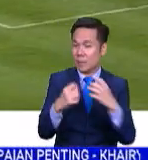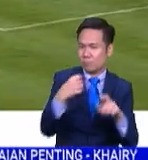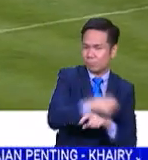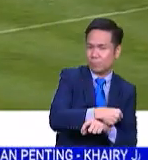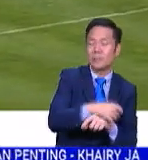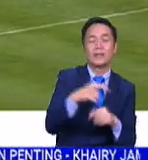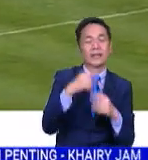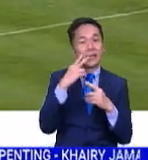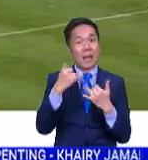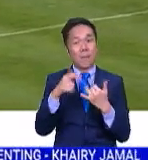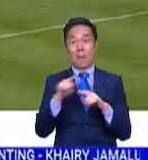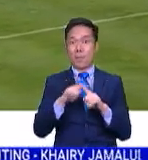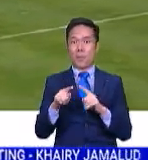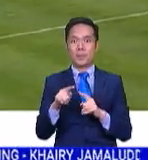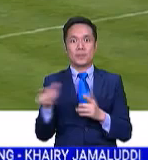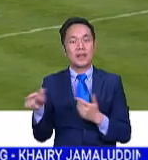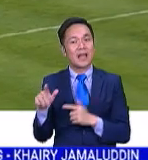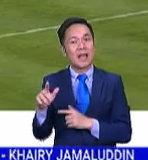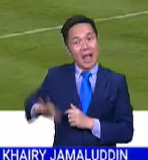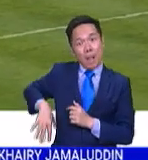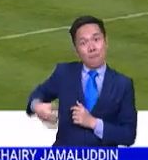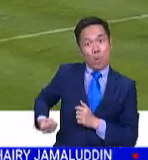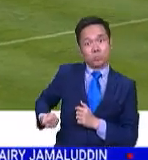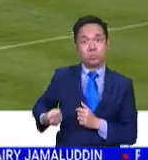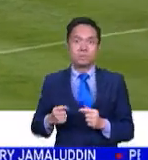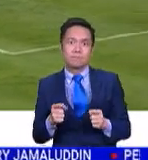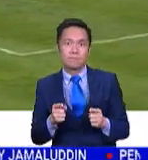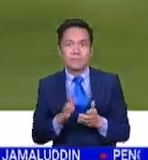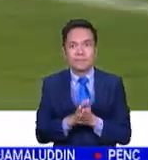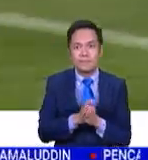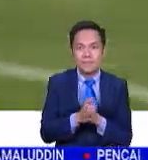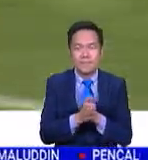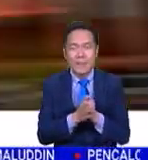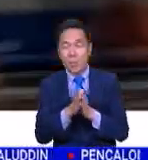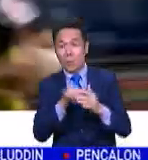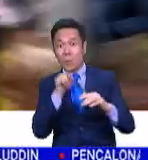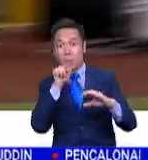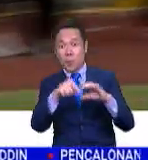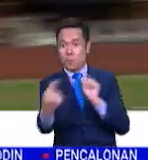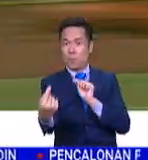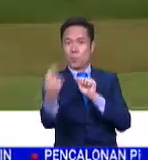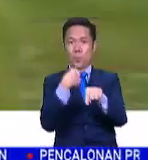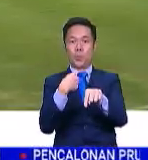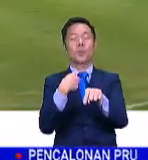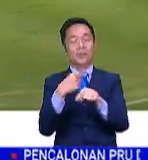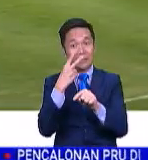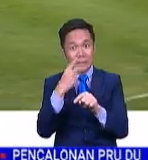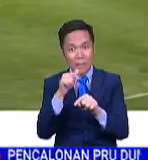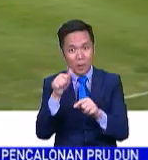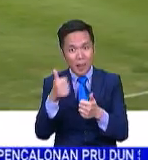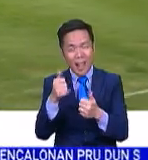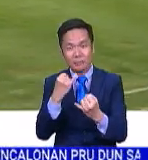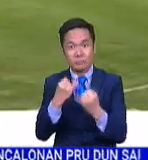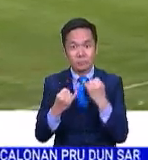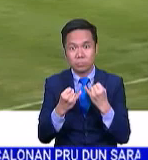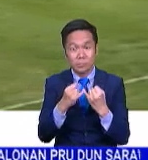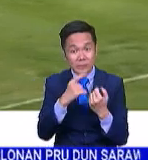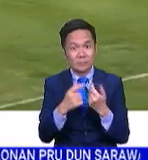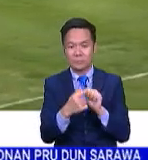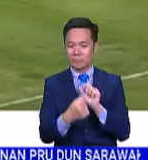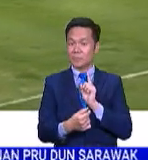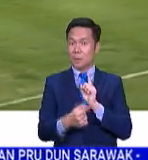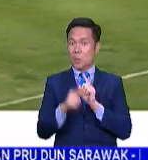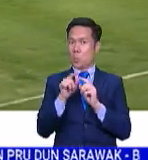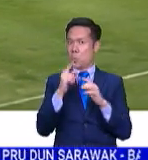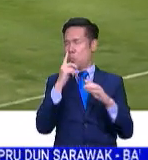ke-60 apabila kedaerahan kemboja menyerang dihukum dengan serangan balas pantas yang disunnahkan akhir dengan